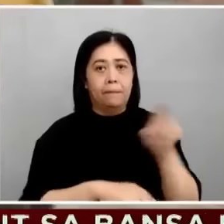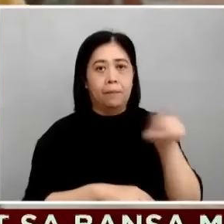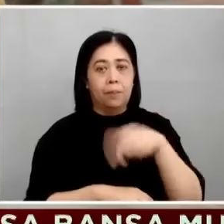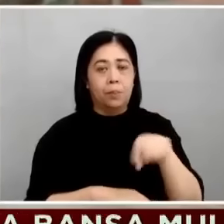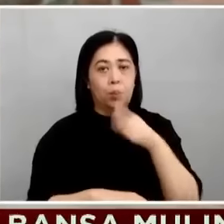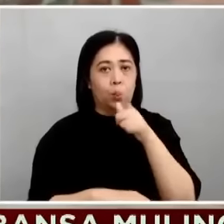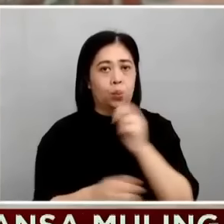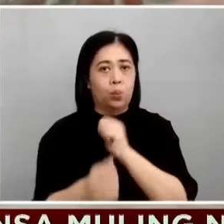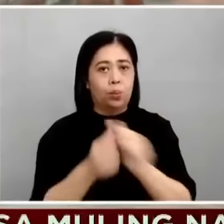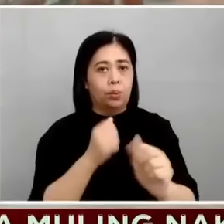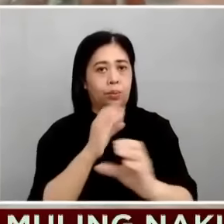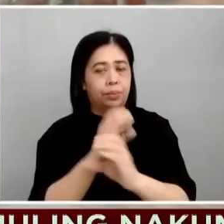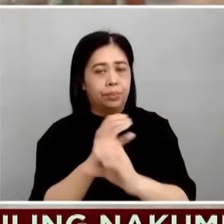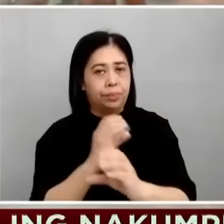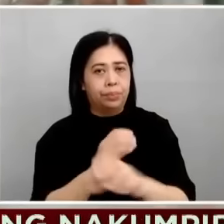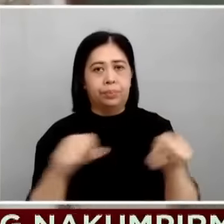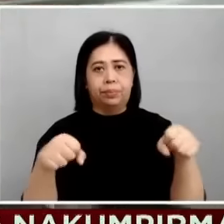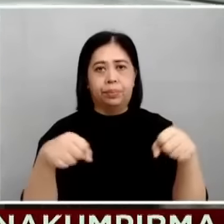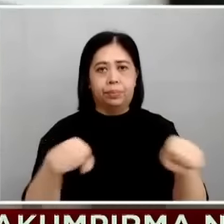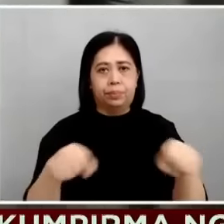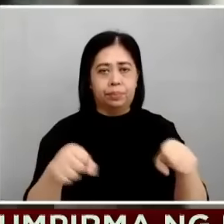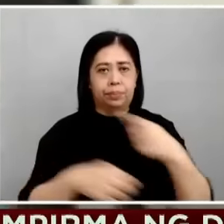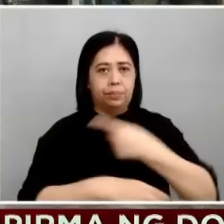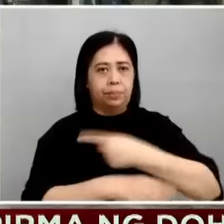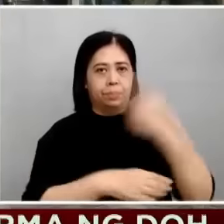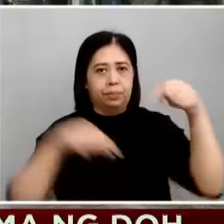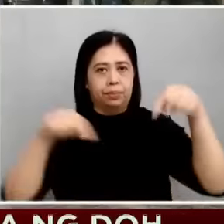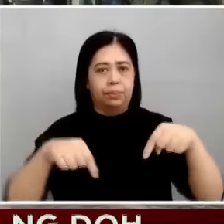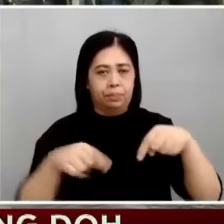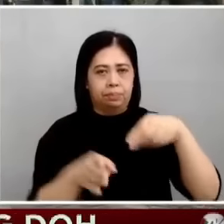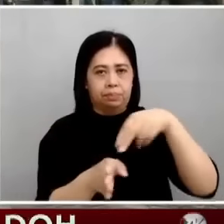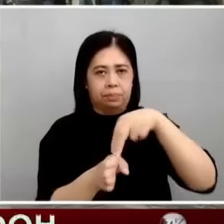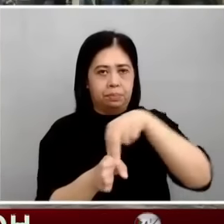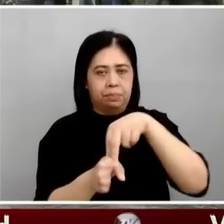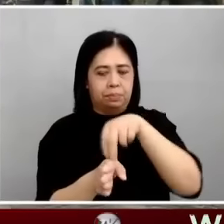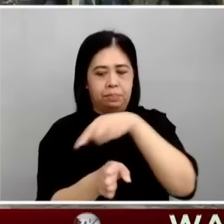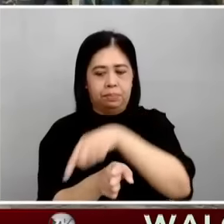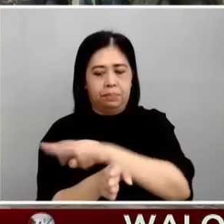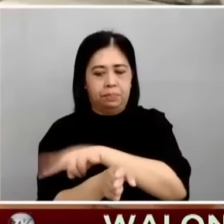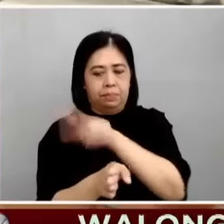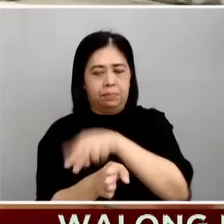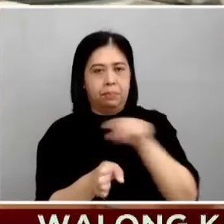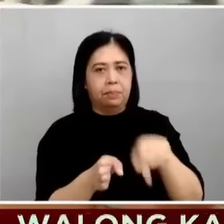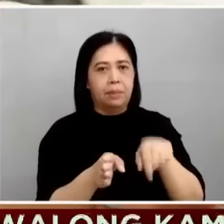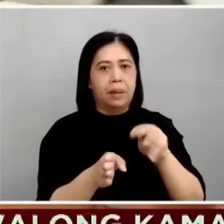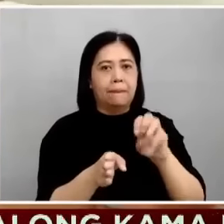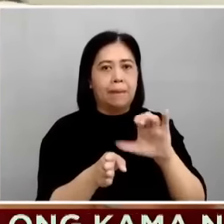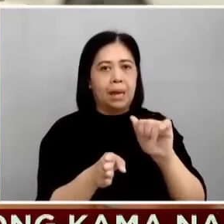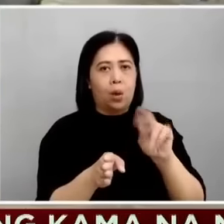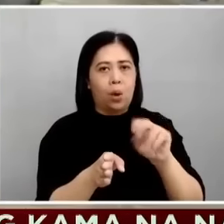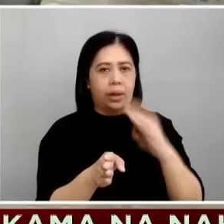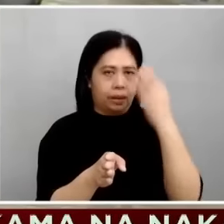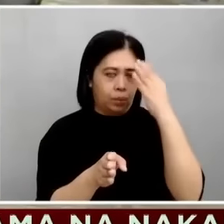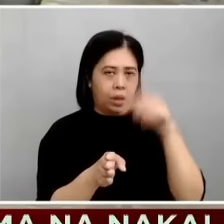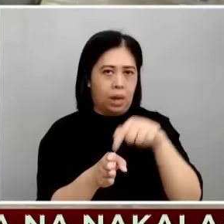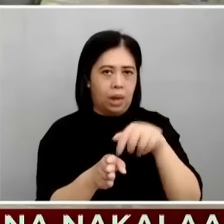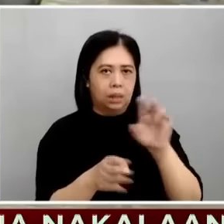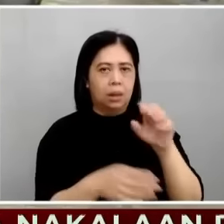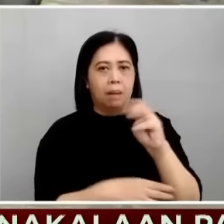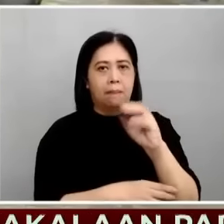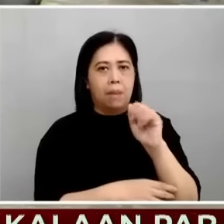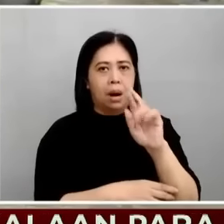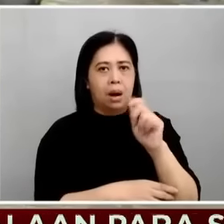dadaang kotse at motorsiklo sa checkpoint dito sa boundary ng Valenzuela City at Maycawayan, Bulacan sa MacArthur Highway. Inayos